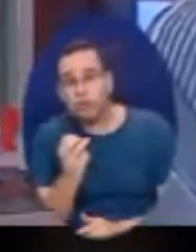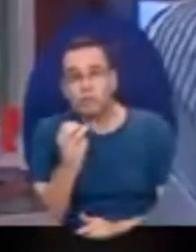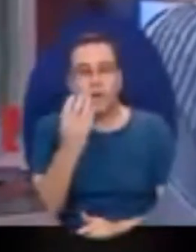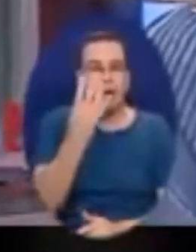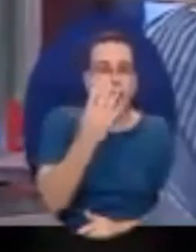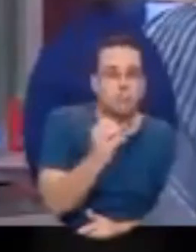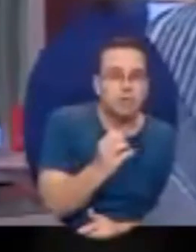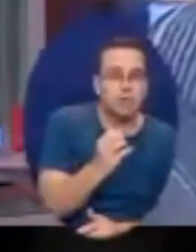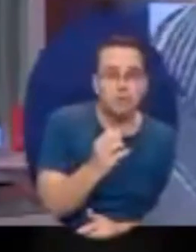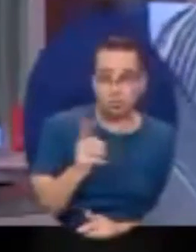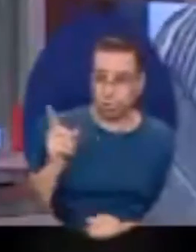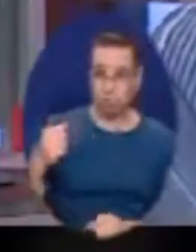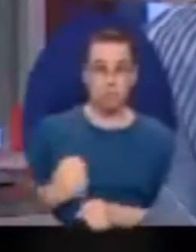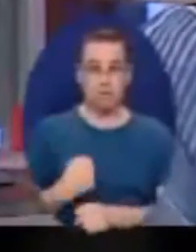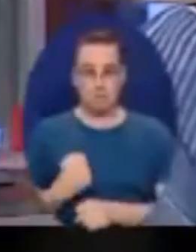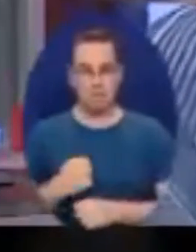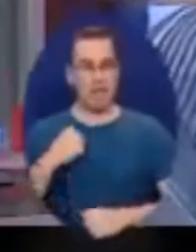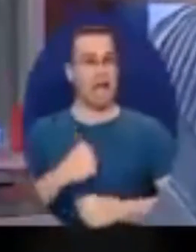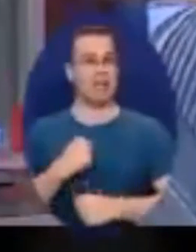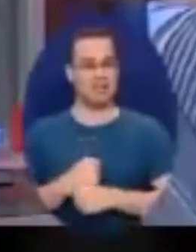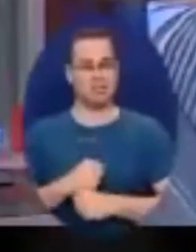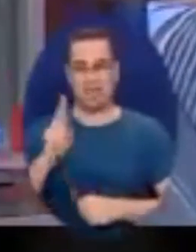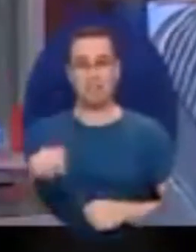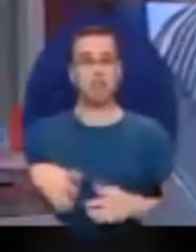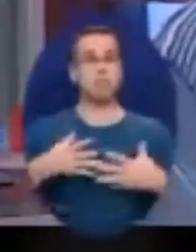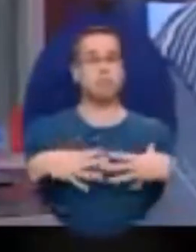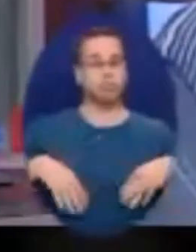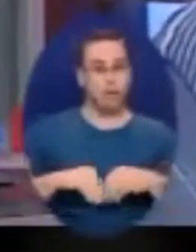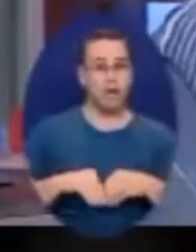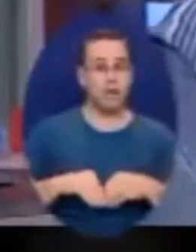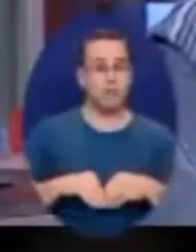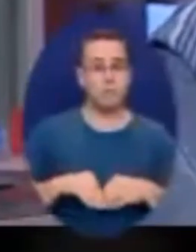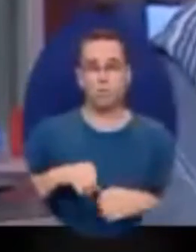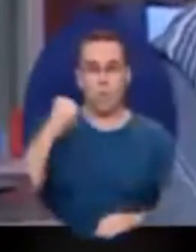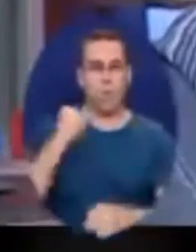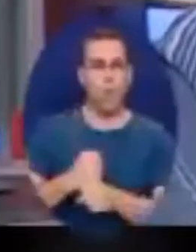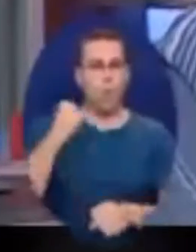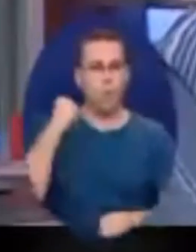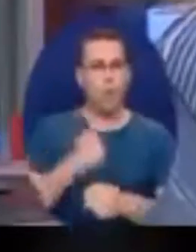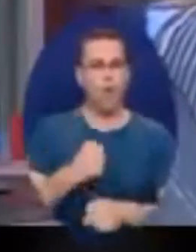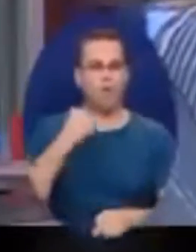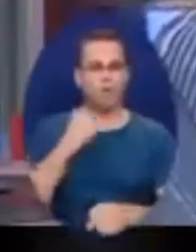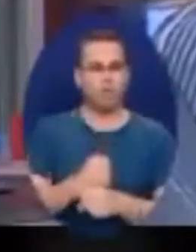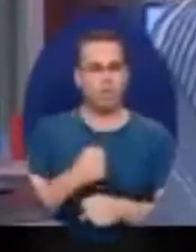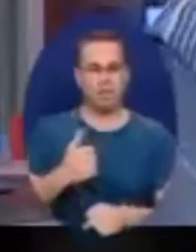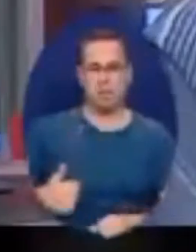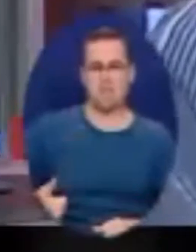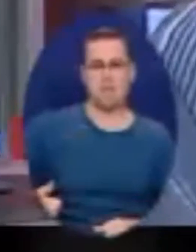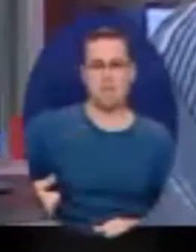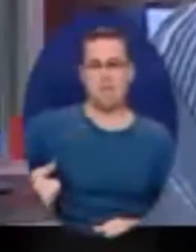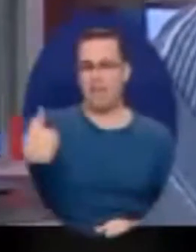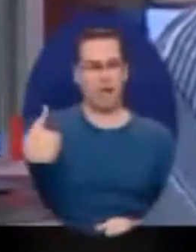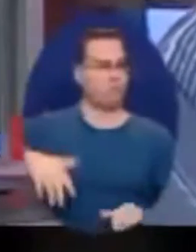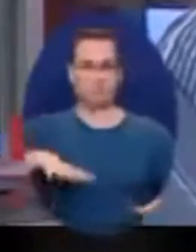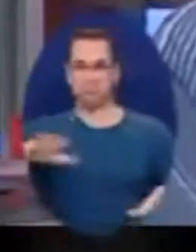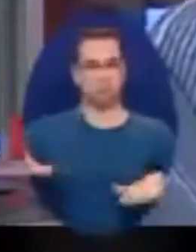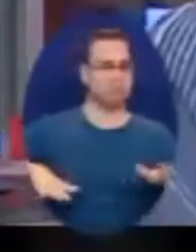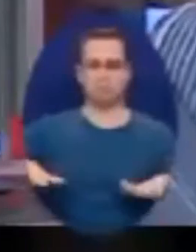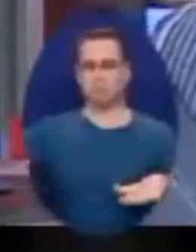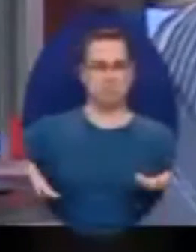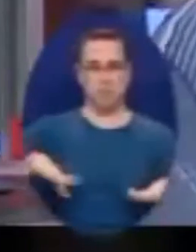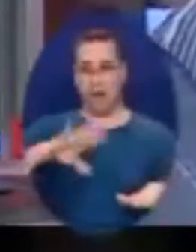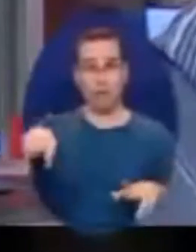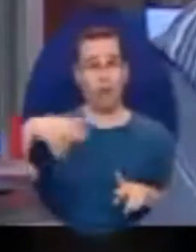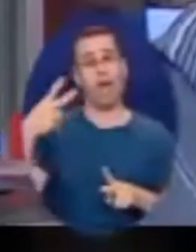30-40, מתפקדות, קרייריסטיות, בעלות משפחה, עובדות מנהלות כאילו משק